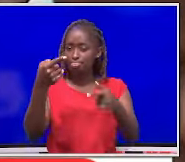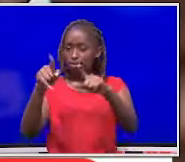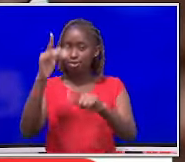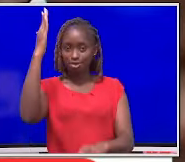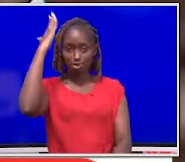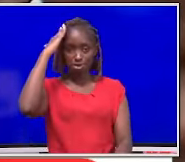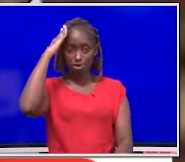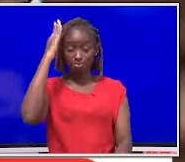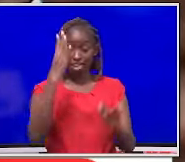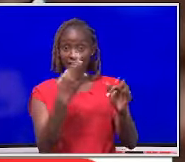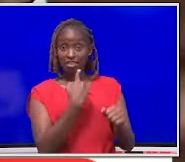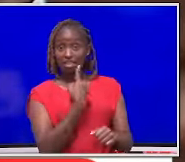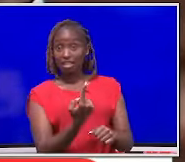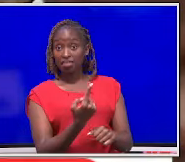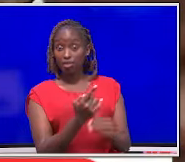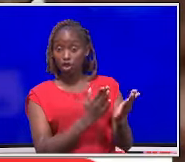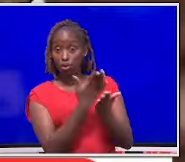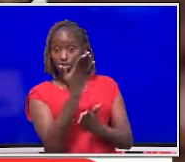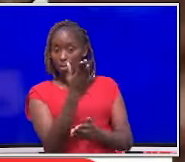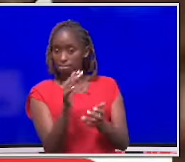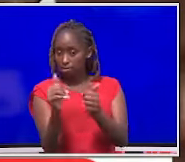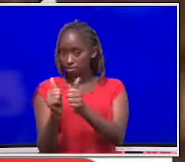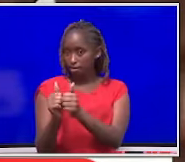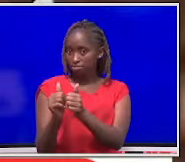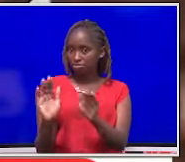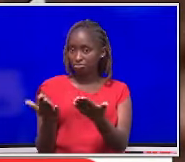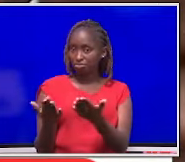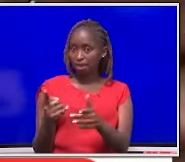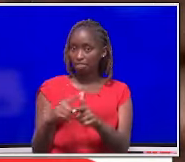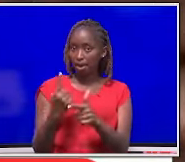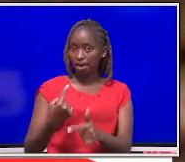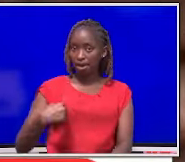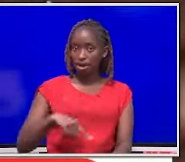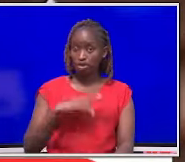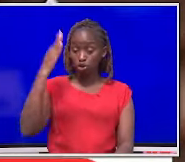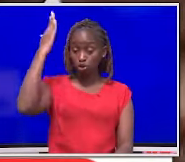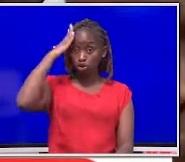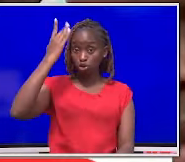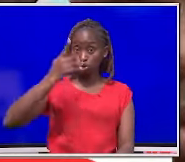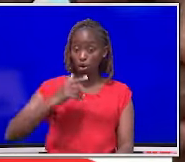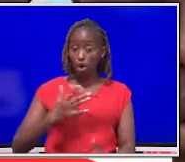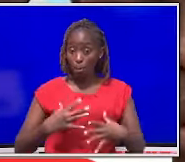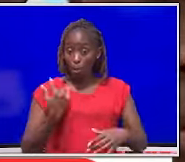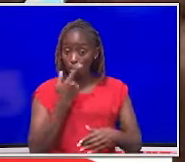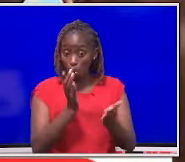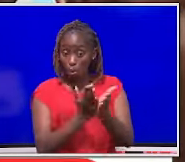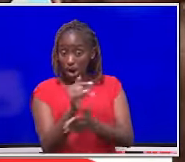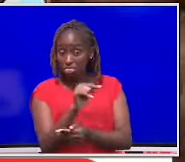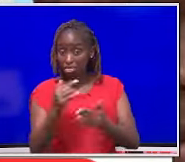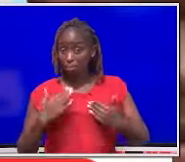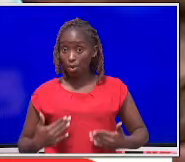wanasema kulingana nao ni 10, sisi kulingana na ground sisi ndio tunazitoa. Kwa sababu